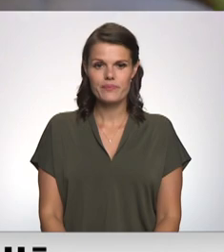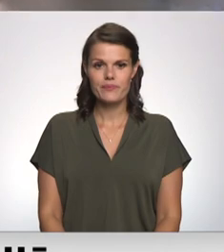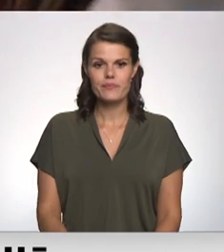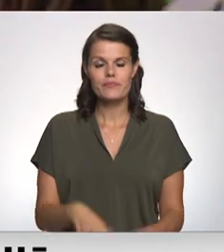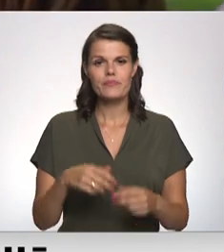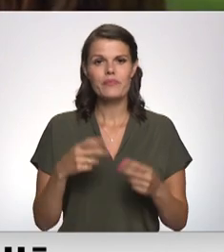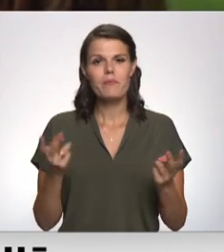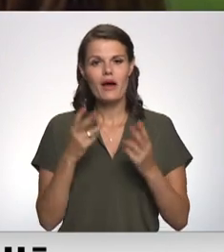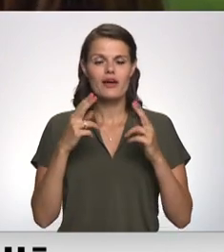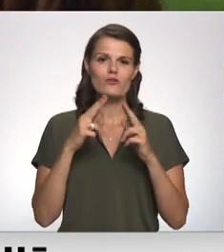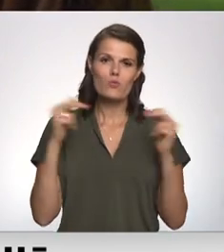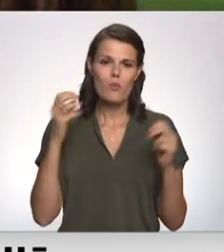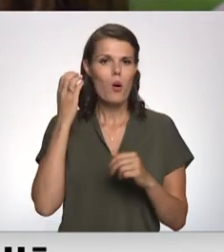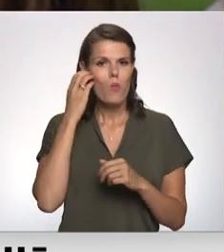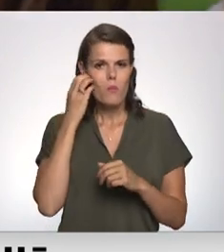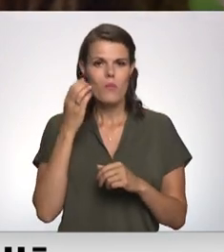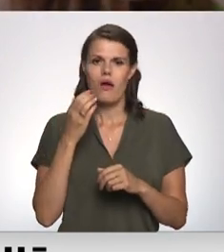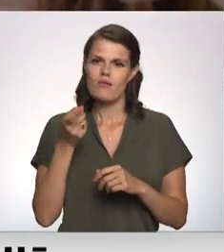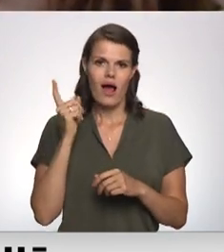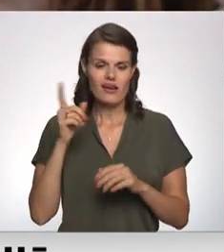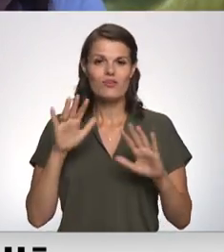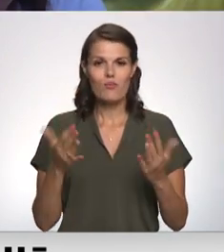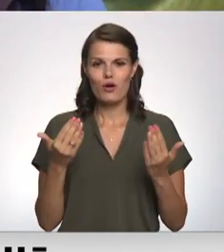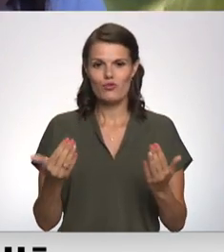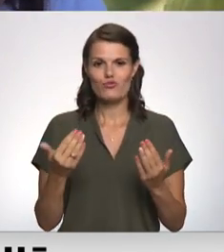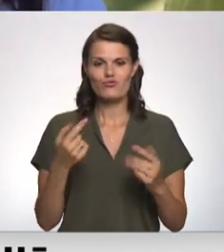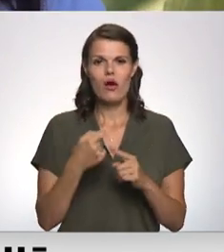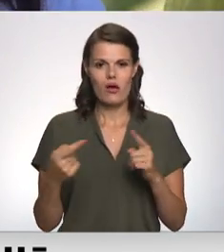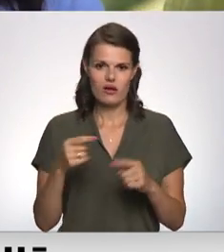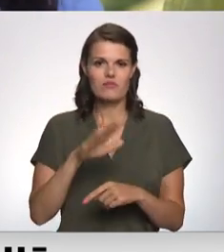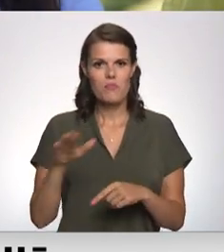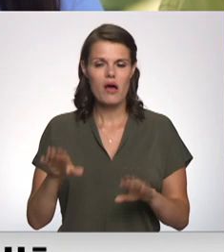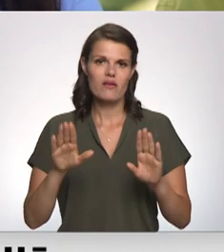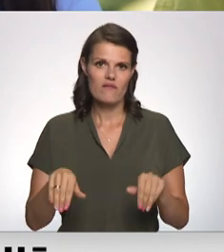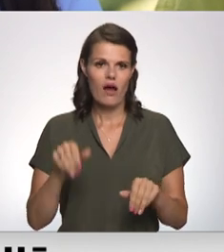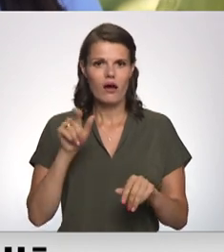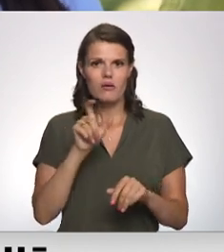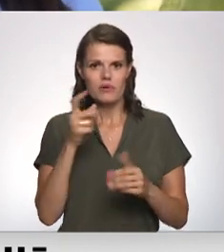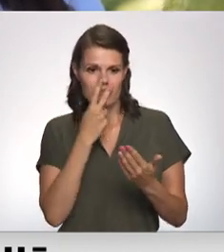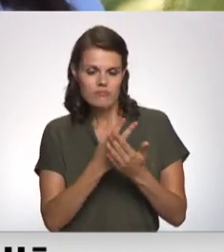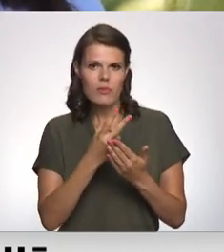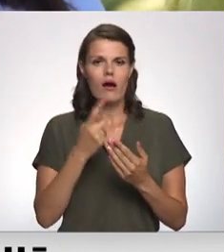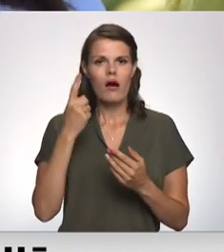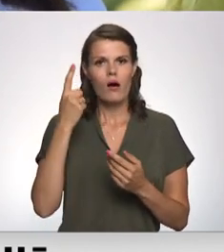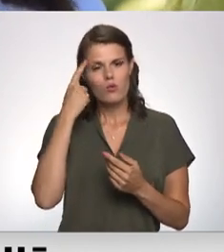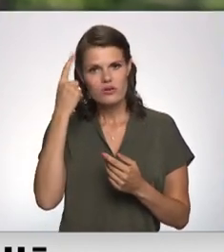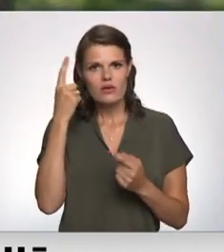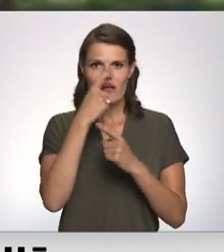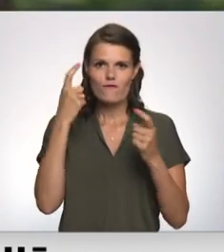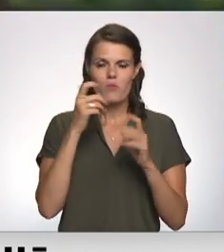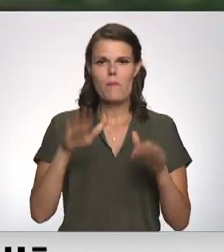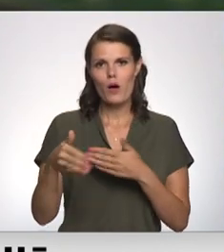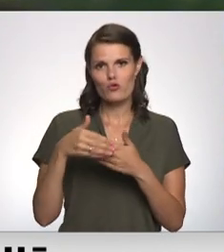Parasti nometnēs mobilie telefoni nav atļauti, bet šoreiz tā bērniem ir iespēja ik brīdi būt mierā par saviem tuviniekiem.